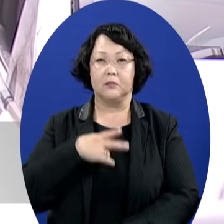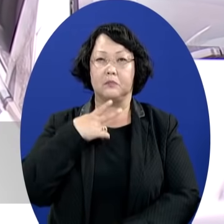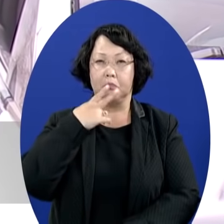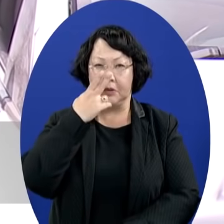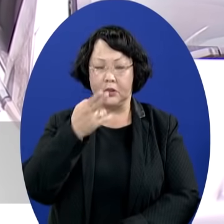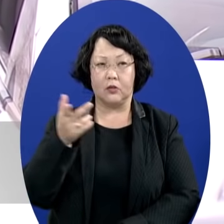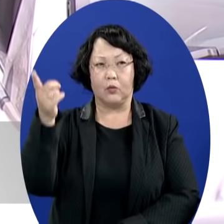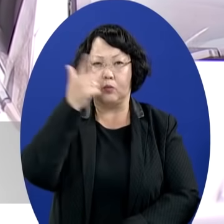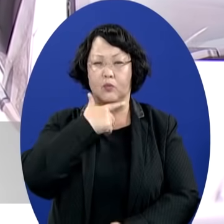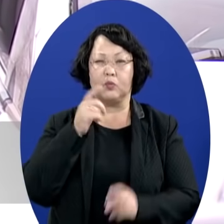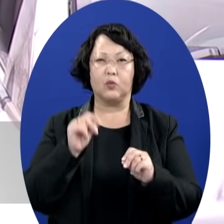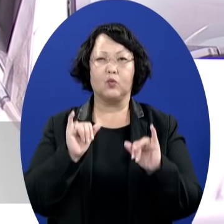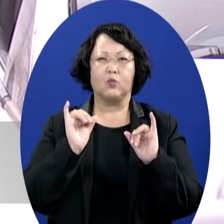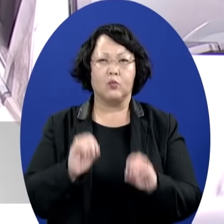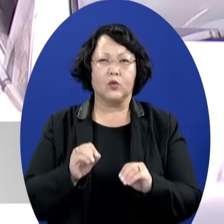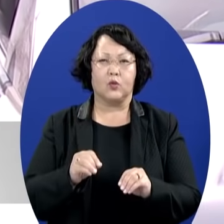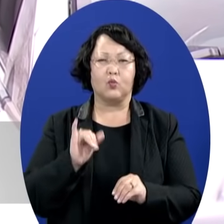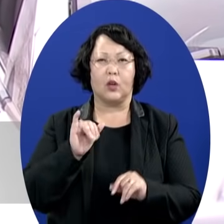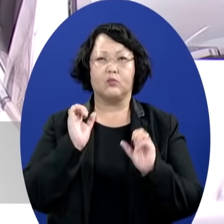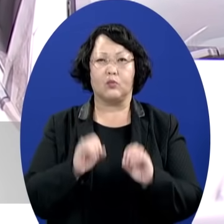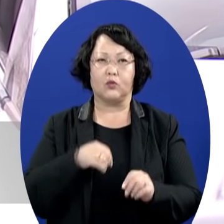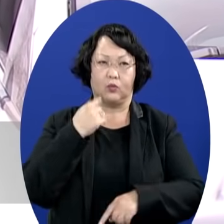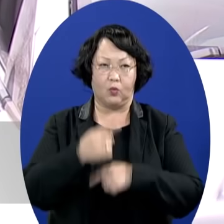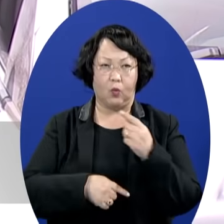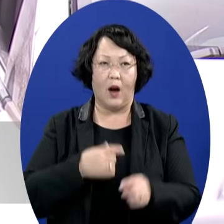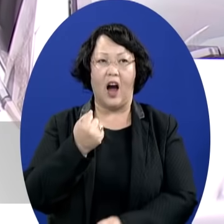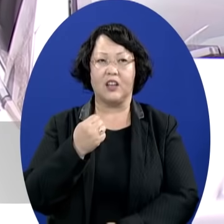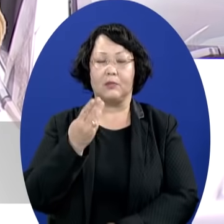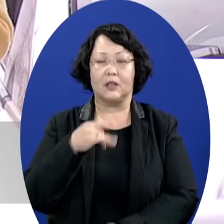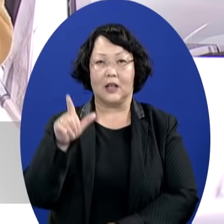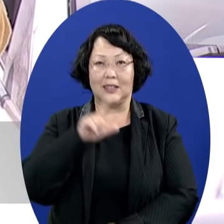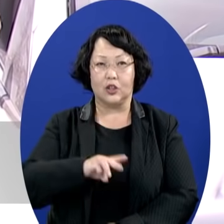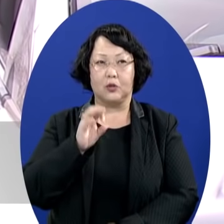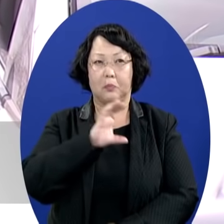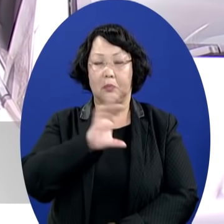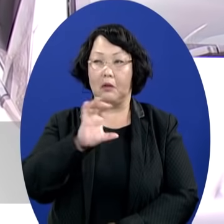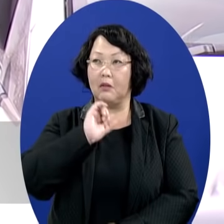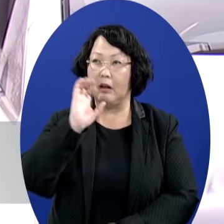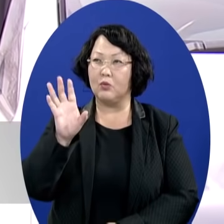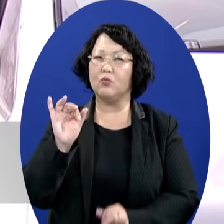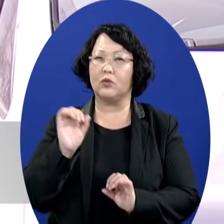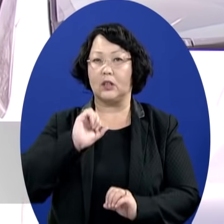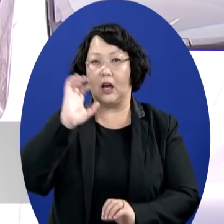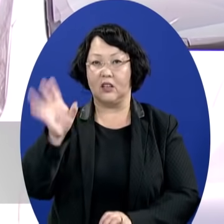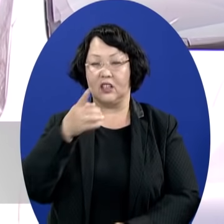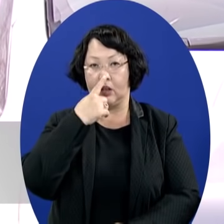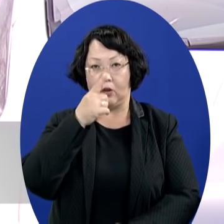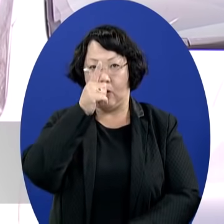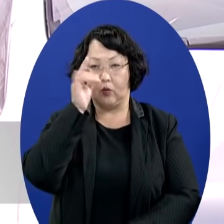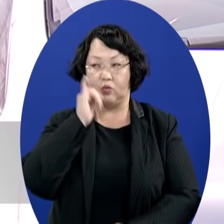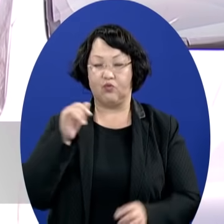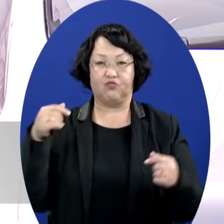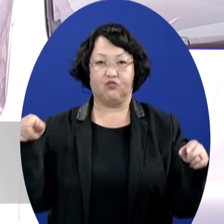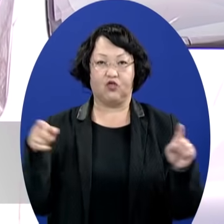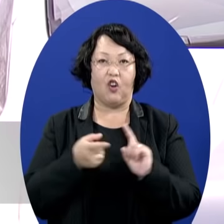одоо хомсдол юунаас олж нөлөөлж байгаа вэ гэдгийг ашигт малтмал газрын цэсны газраас тодруулахад за урд хойд хөрштэй холбоотой гэсэн тайлбарыг өгч